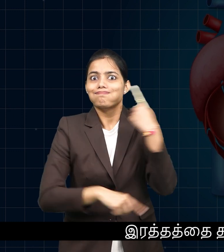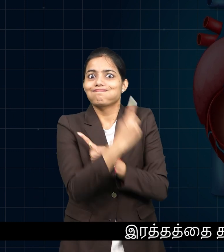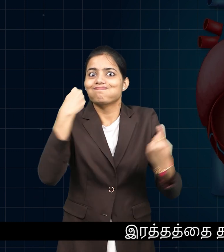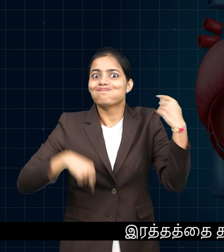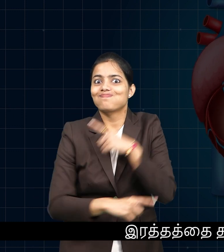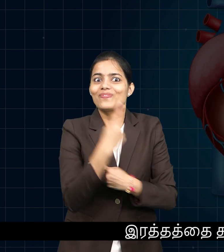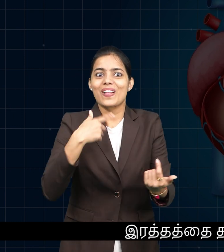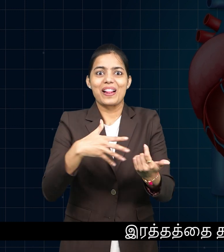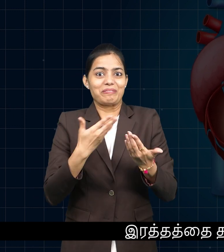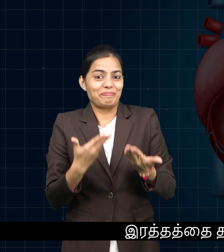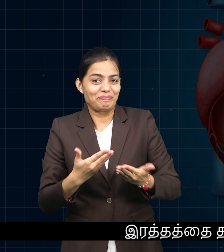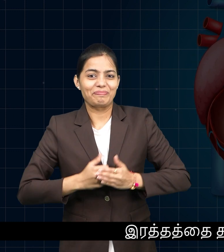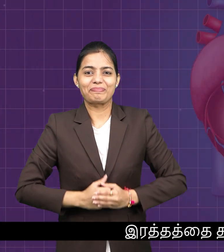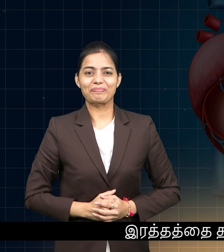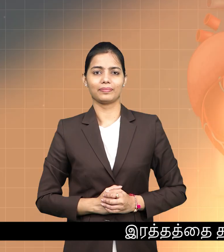பம்ப் போன்றது.